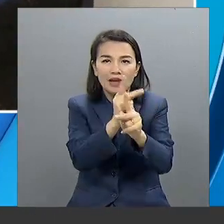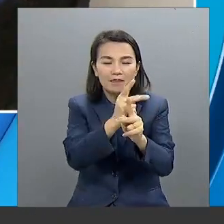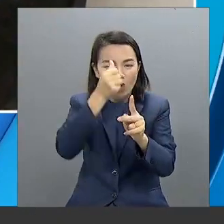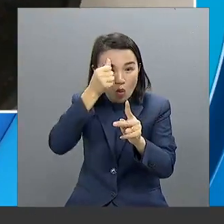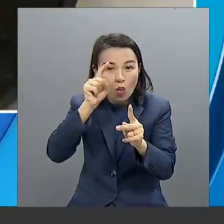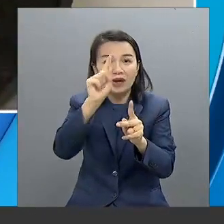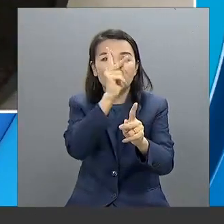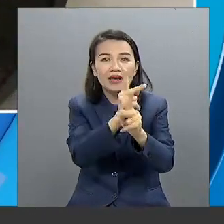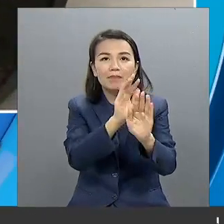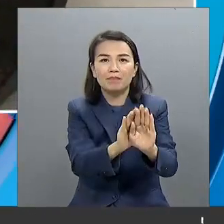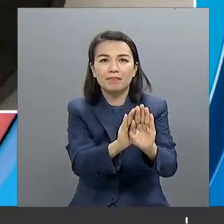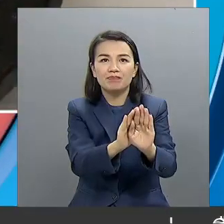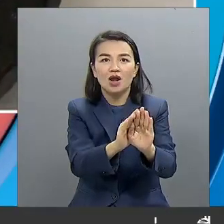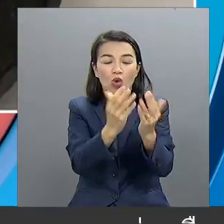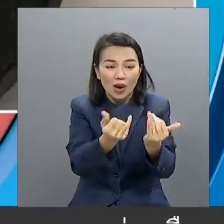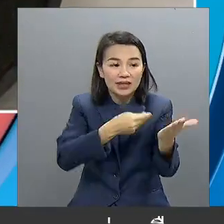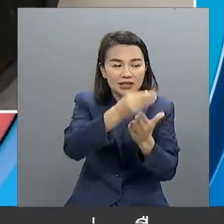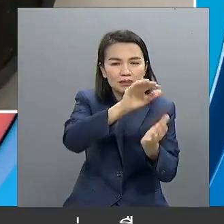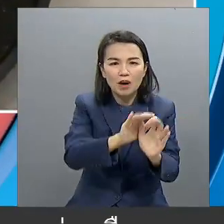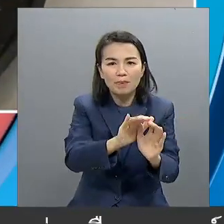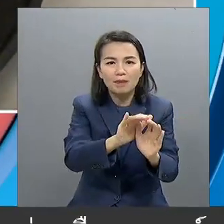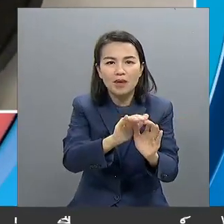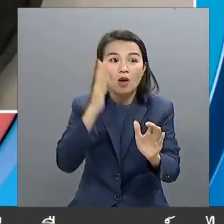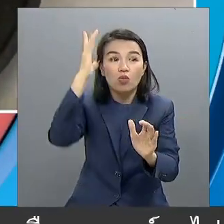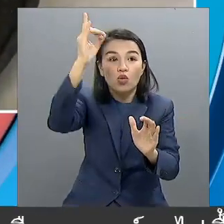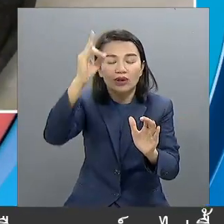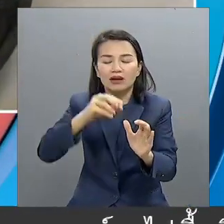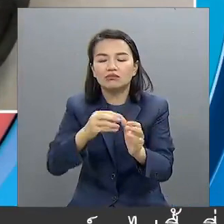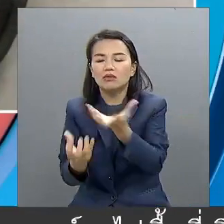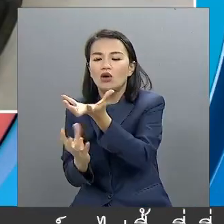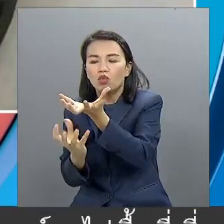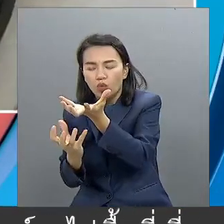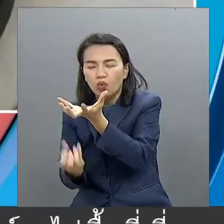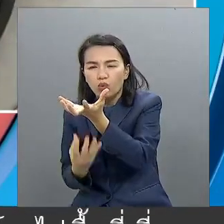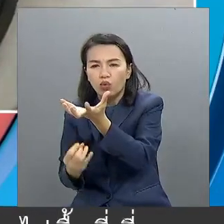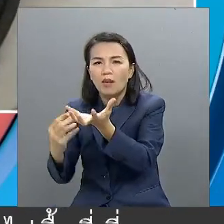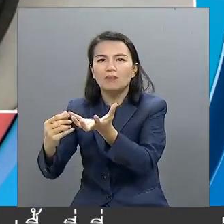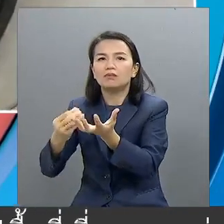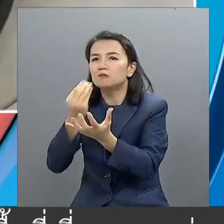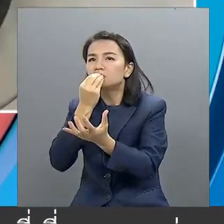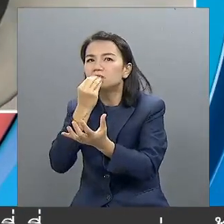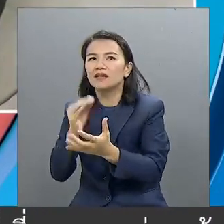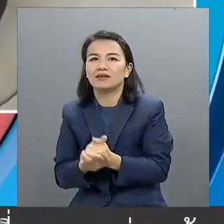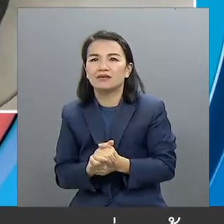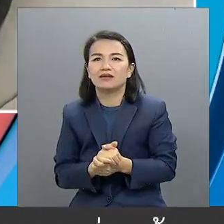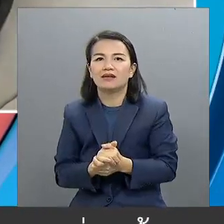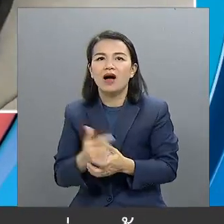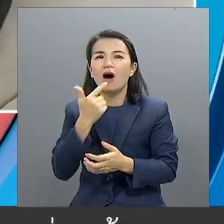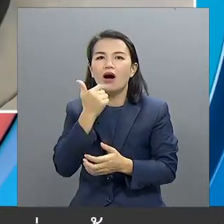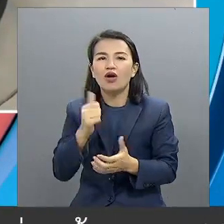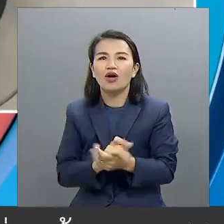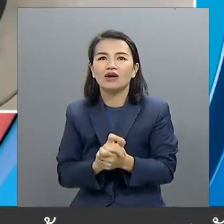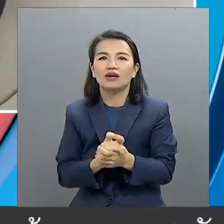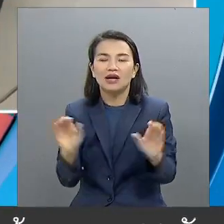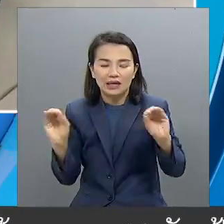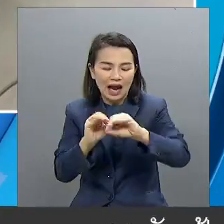ามันดงวะใช้าคนกนเลยนอาจจะไม่ค่อยรสจักทางตอกวน หลงวนเนี่ แลอุ่นซ้ำเนี่นี่ย ใก จะ 10 โมงละทาน